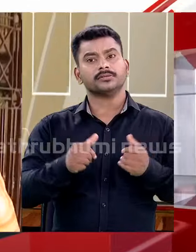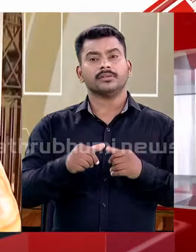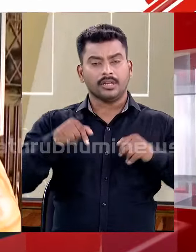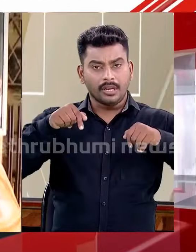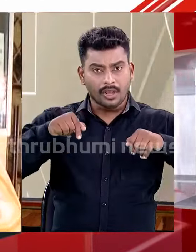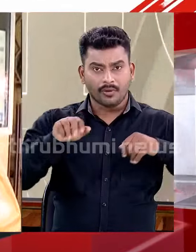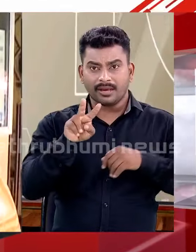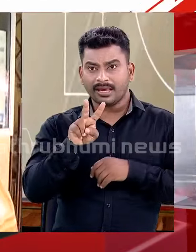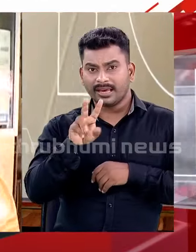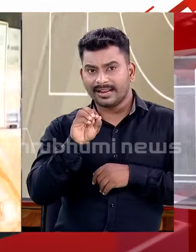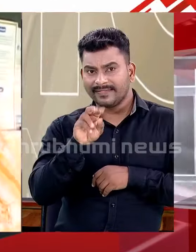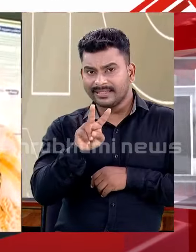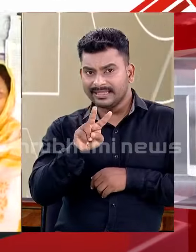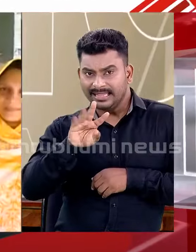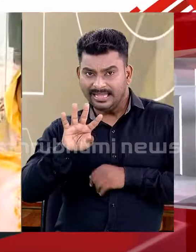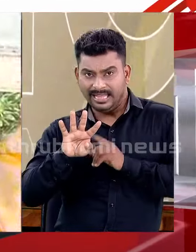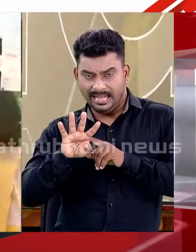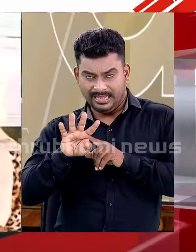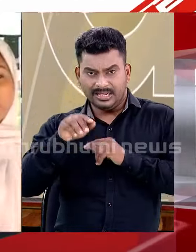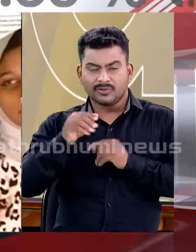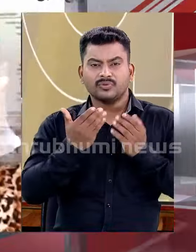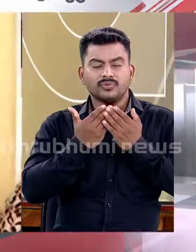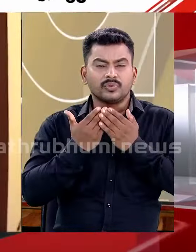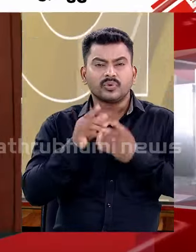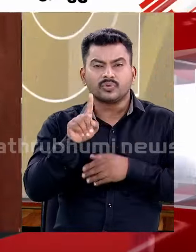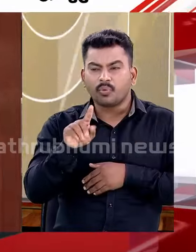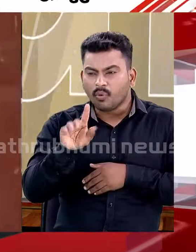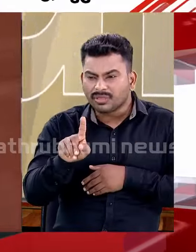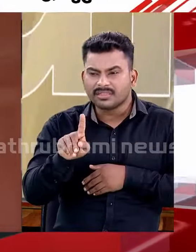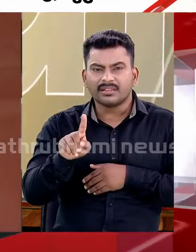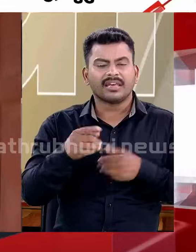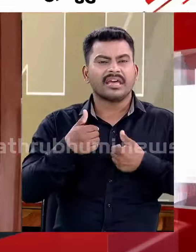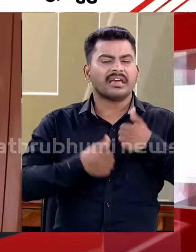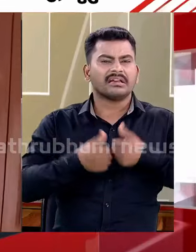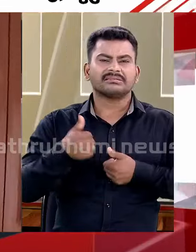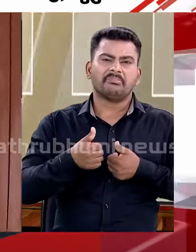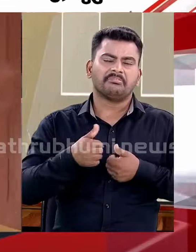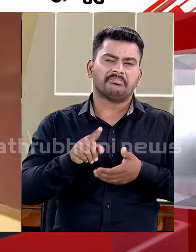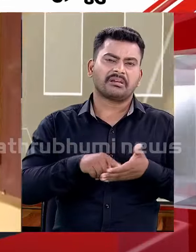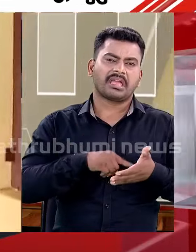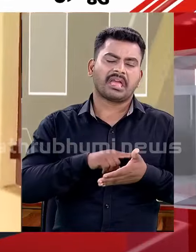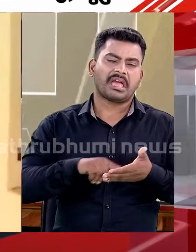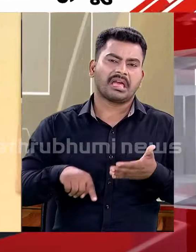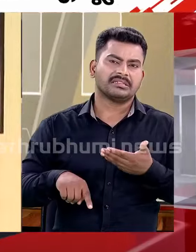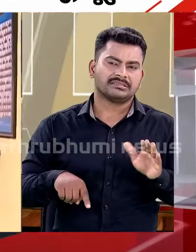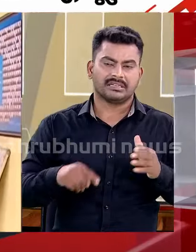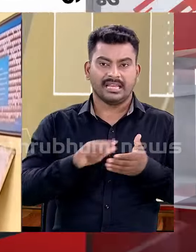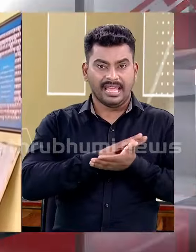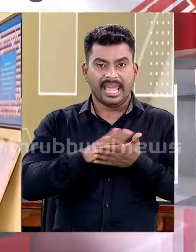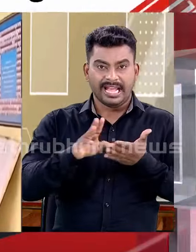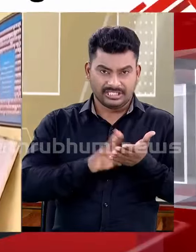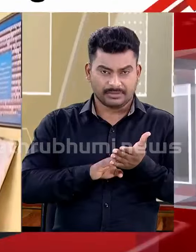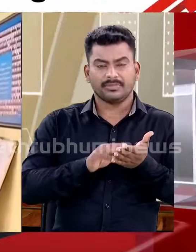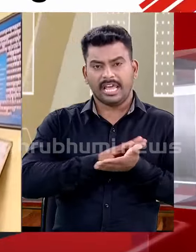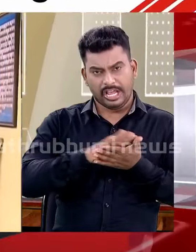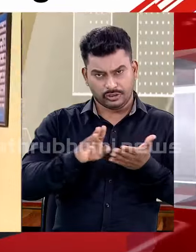ഒരു വിദ്യാർത്ഥി എക്സാം എഴുതാൻ സാധിച്ചില്ല. അതിൻ്റെ ഒരു ചെറിയൊരു വിഷമം സ്കൂൾ HM-നുണ്ട്. HM തൊട്ട് മുമ്പ് നമ്മൾ കൂടെ ഉണ്ടായിരുന്നു. അദ്ദേഹം